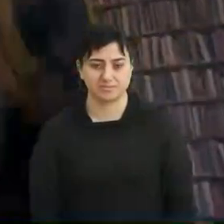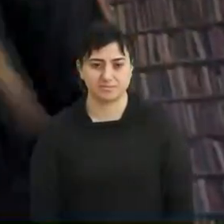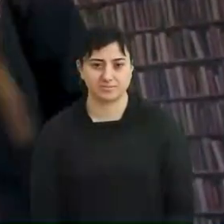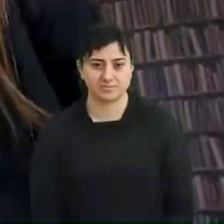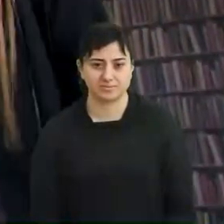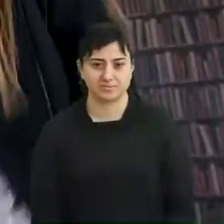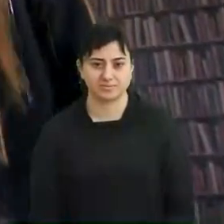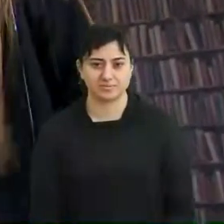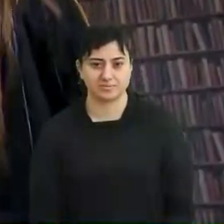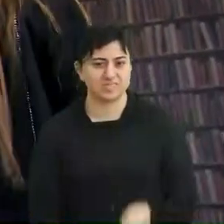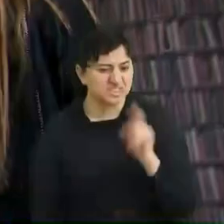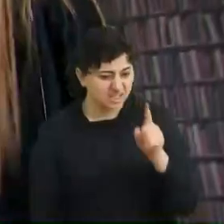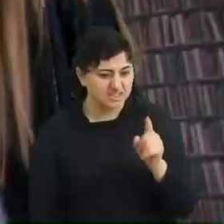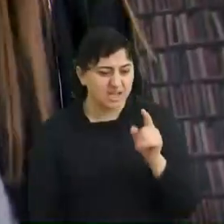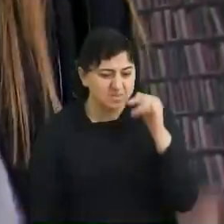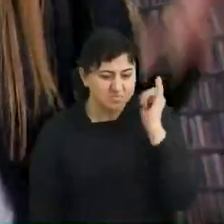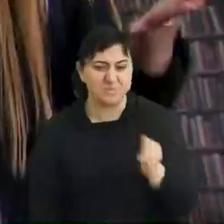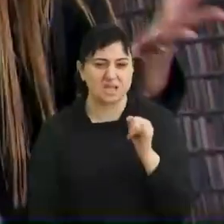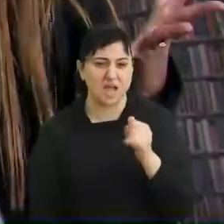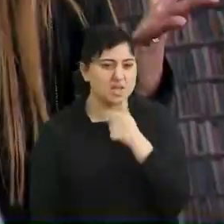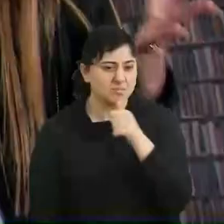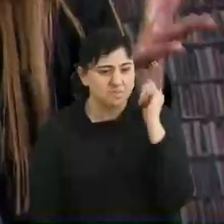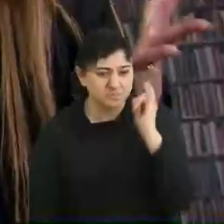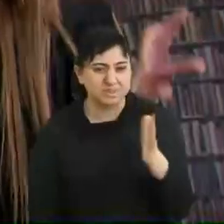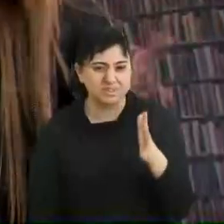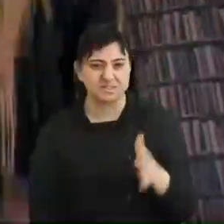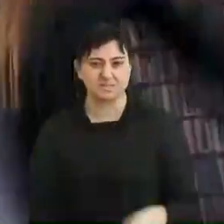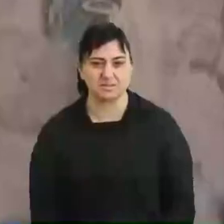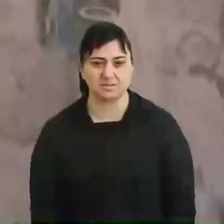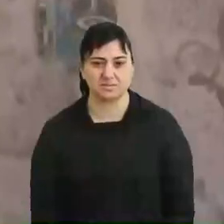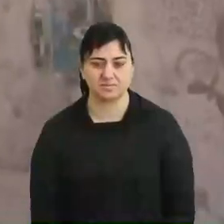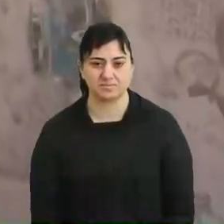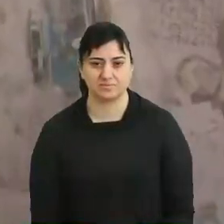Yapmayın. İkisi birden tekmeliyor. Seni aşağılık herif. Seni aşağılık herif.